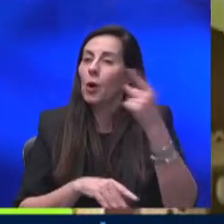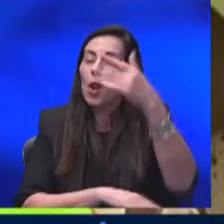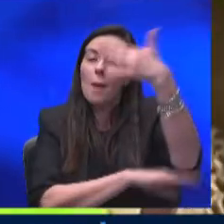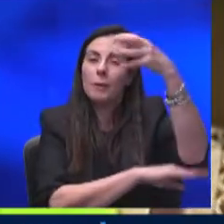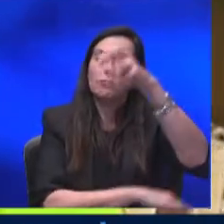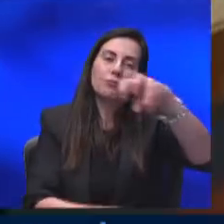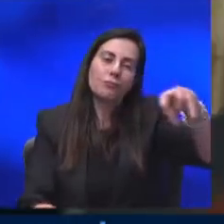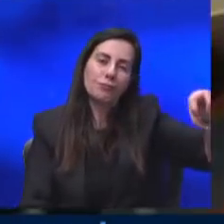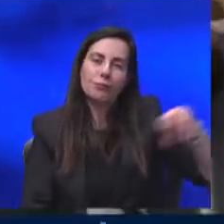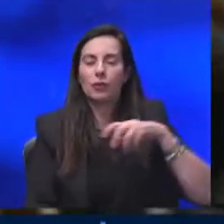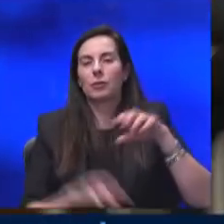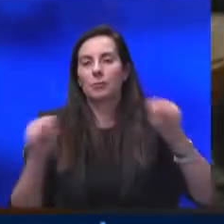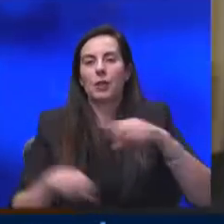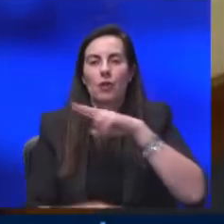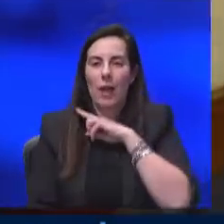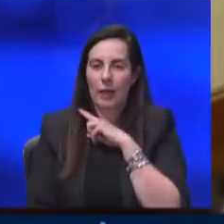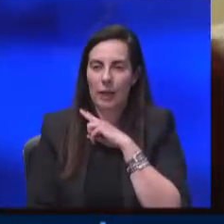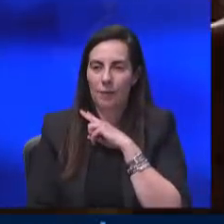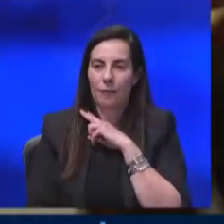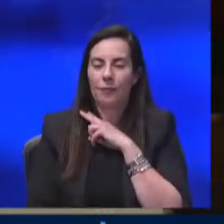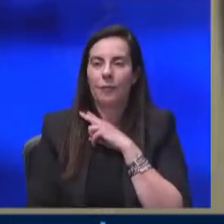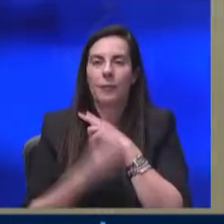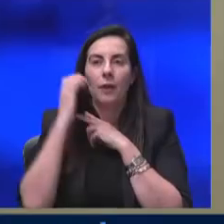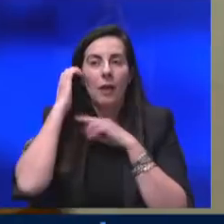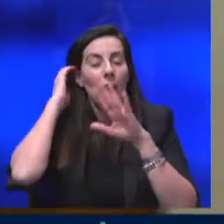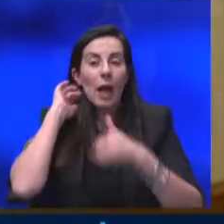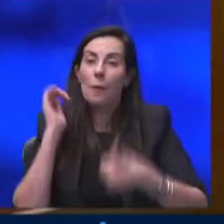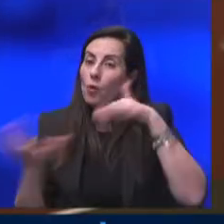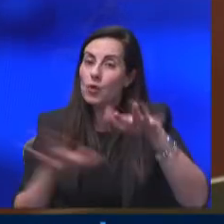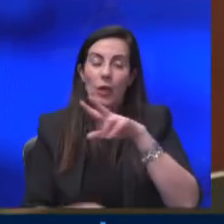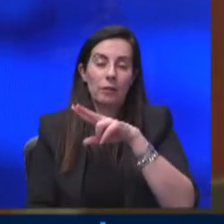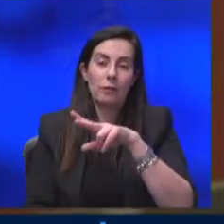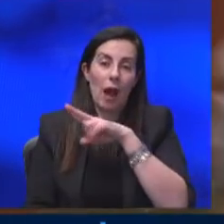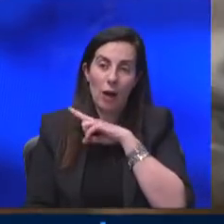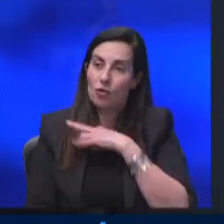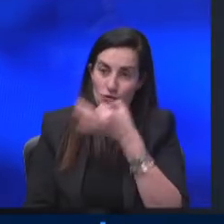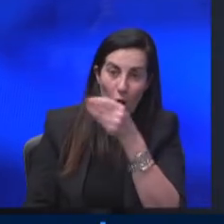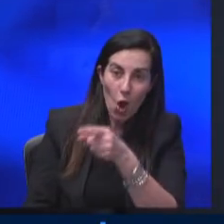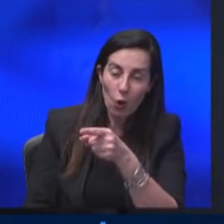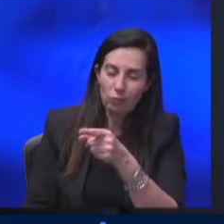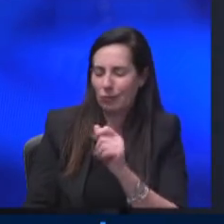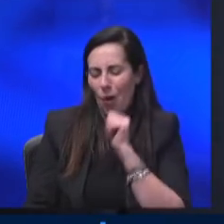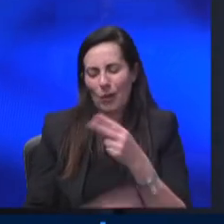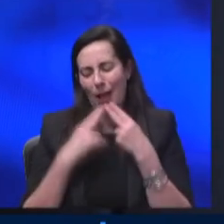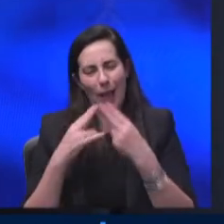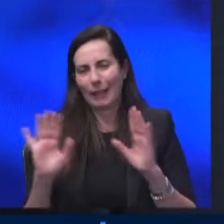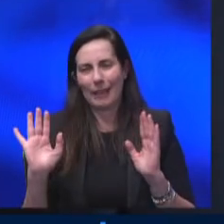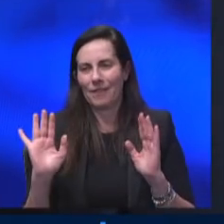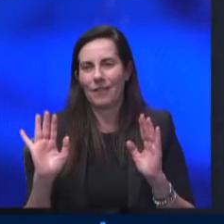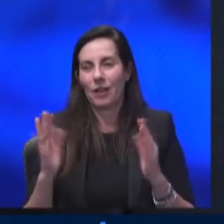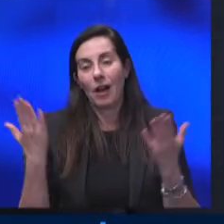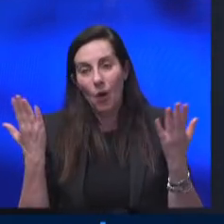and territory. גם ראש הממשלה בוריס ג'ונסון, שנשאל על כך, התחמק בעדינות. Well,